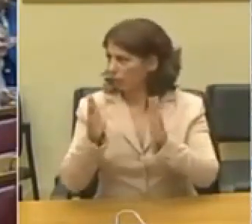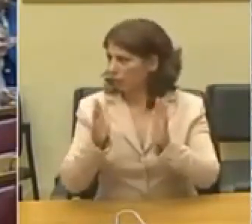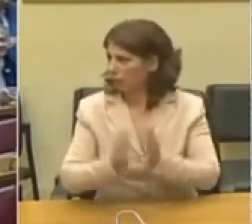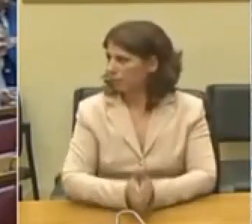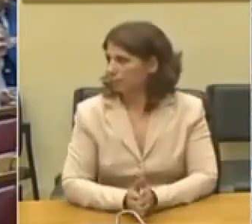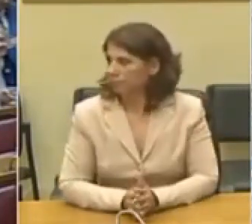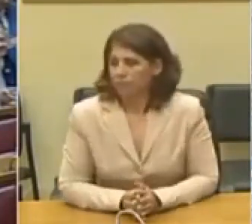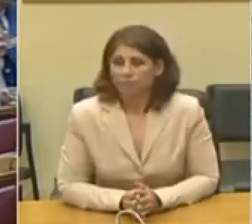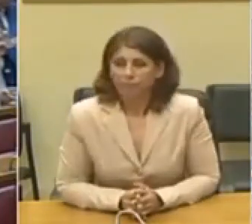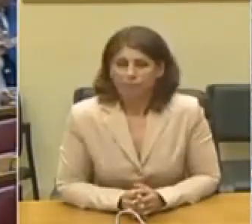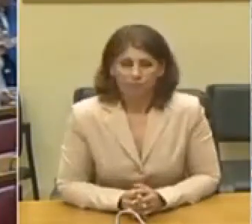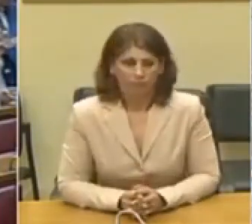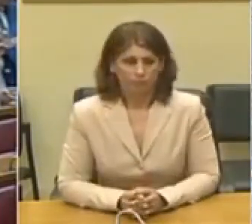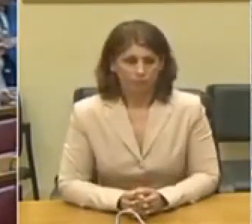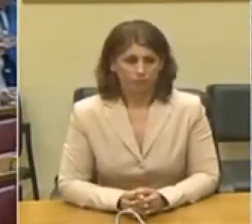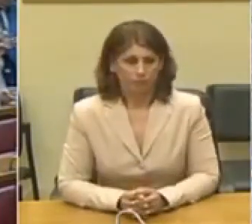Δεύτερη παρατήρηση.